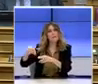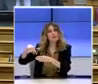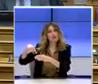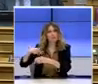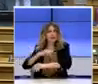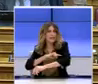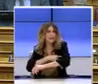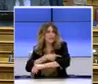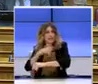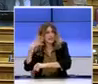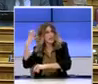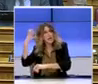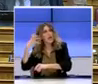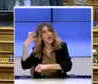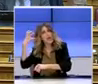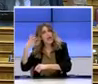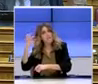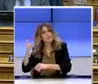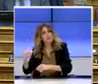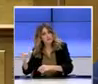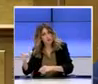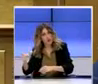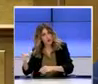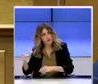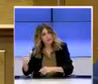διαμαρτύρεται ότι τα στοιχεία δεν επαρκούν.